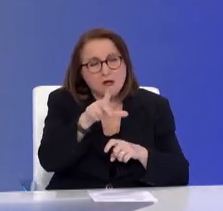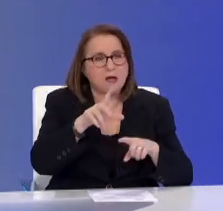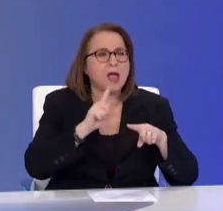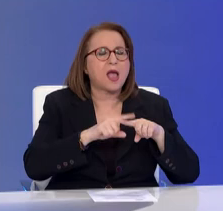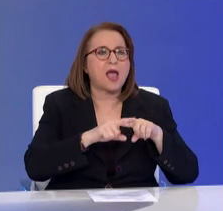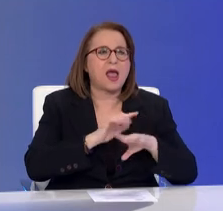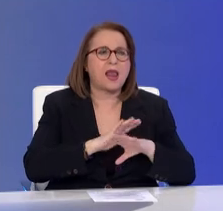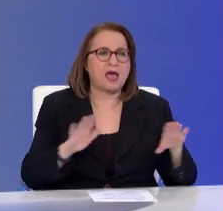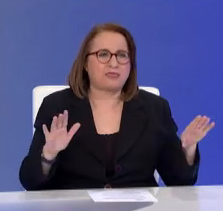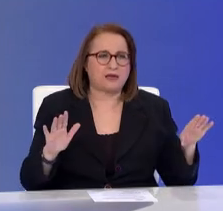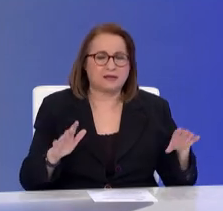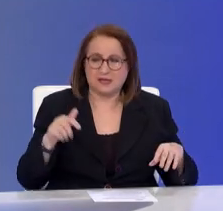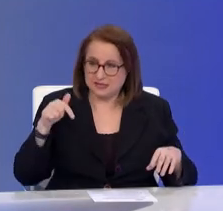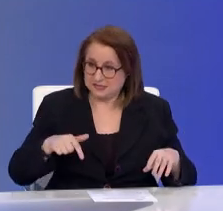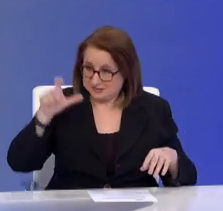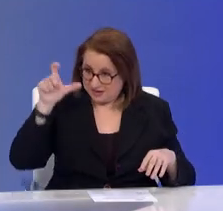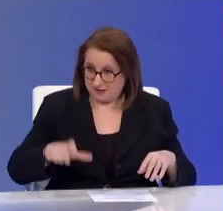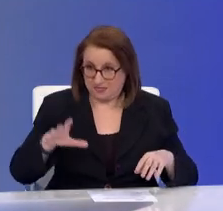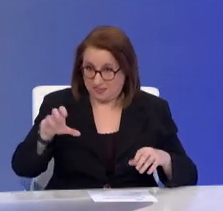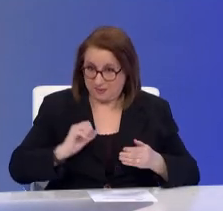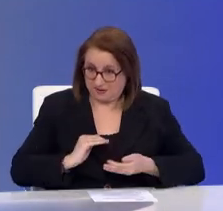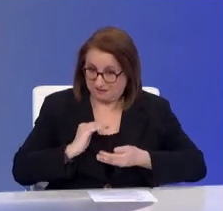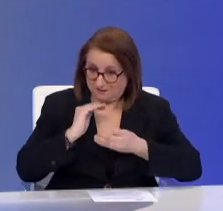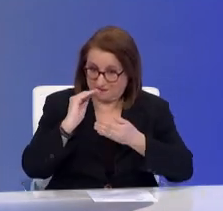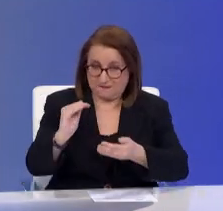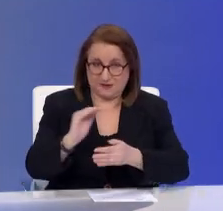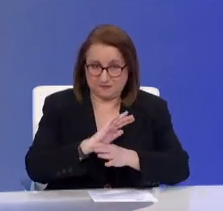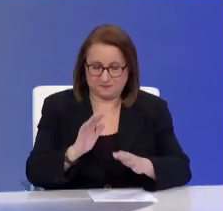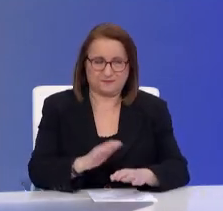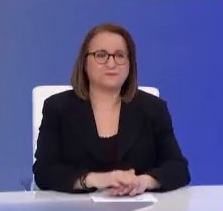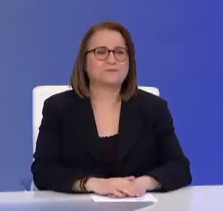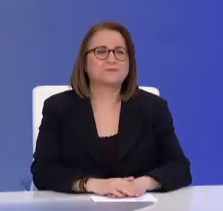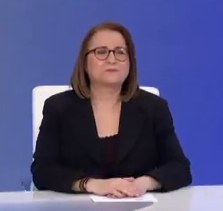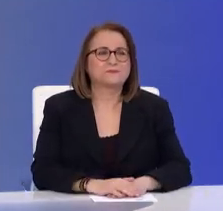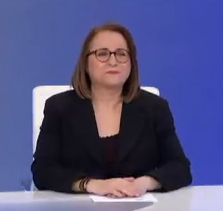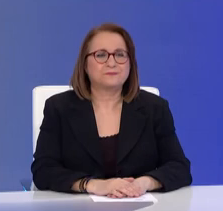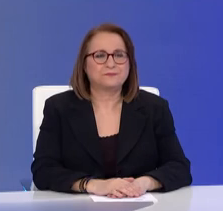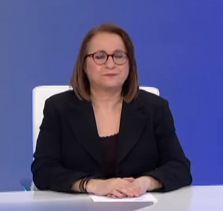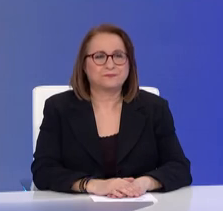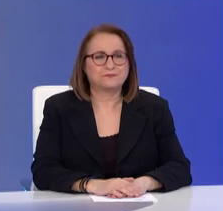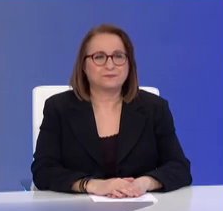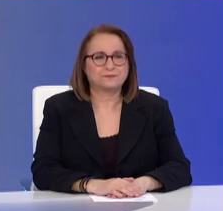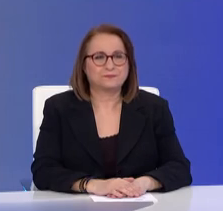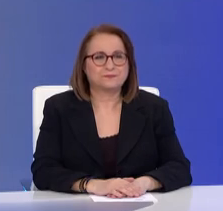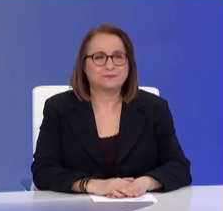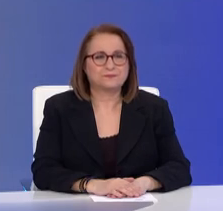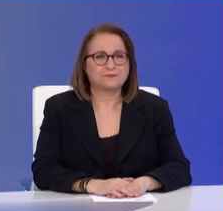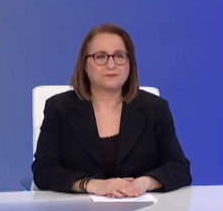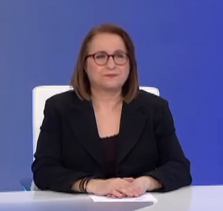κύριο Σαρλ Πικτέ, ο οποίος θα βραβευτεί σήμερα με το Διεθνές Βραβείο Lord Byron.